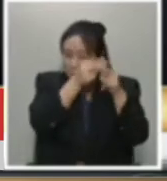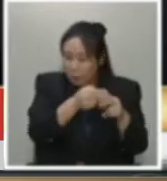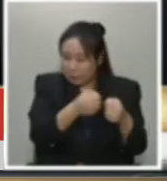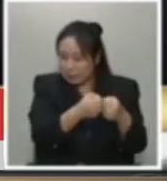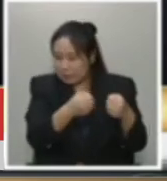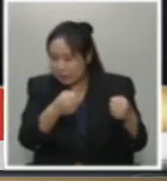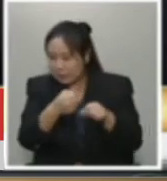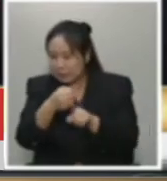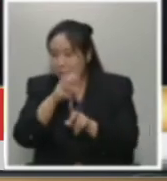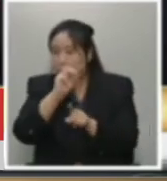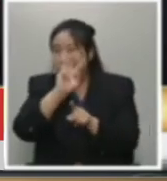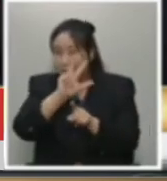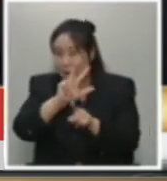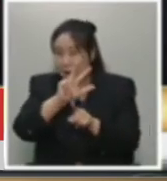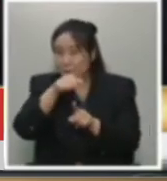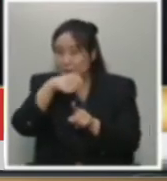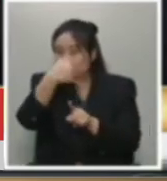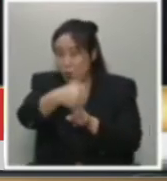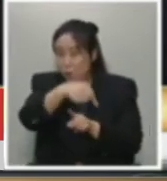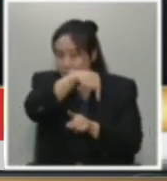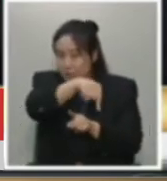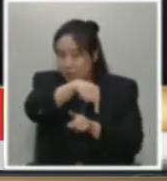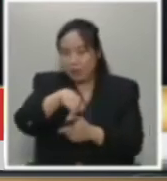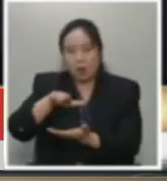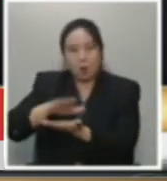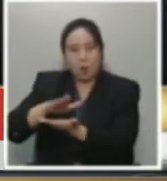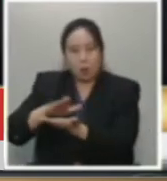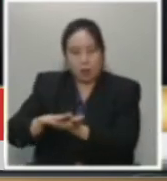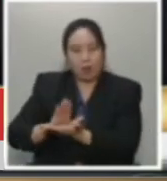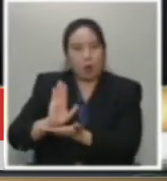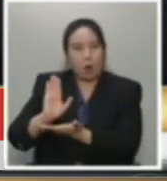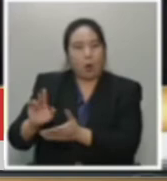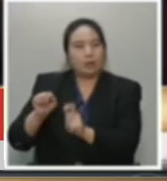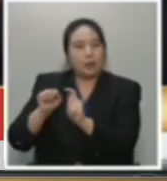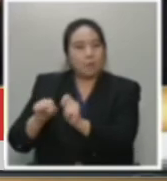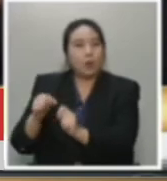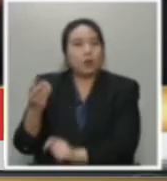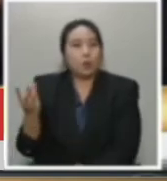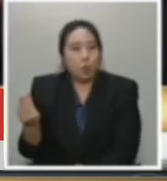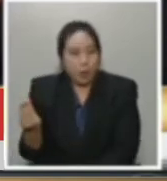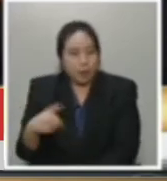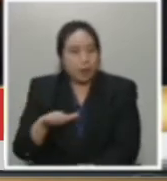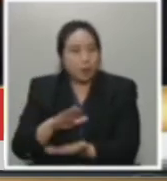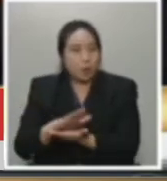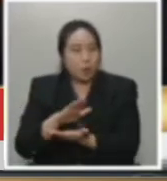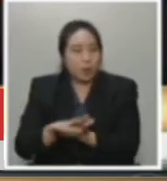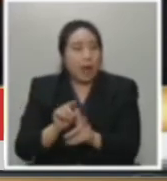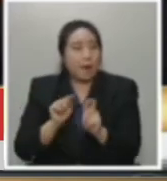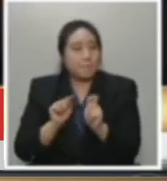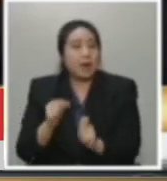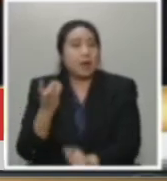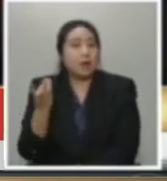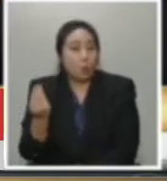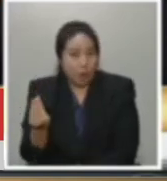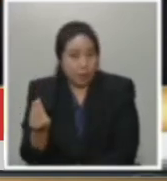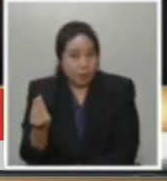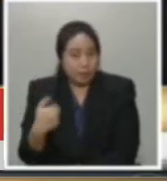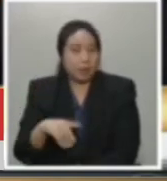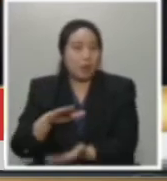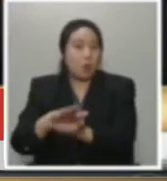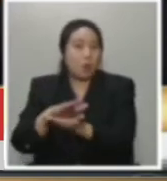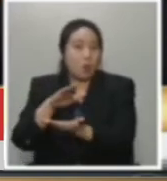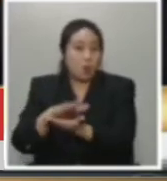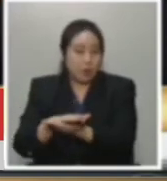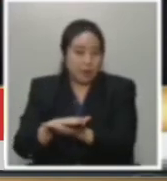ไม่ได้บอกว่าจบจากโรงเรียนประจำตำบลเท่าไหร่จบจากโรงเรียนประจำอำเภอเท่าไหร่จบจากโร